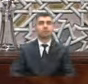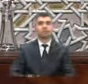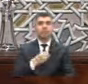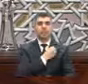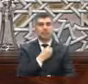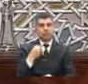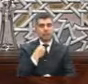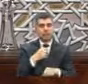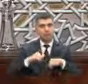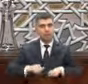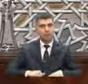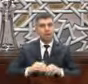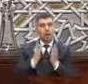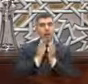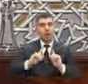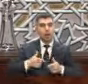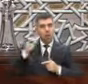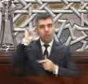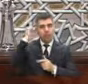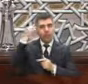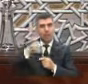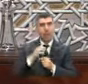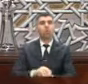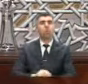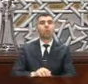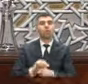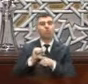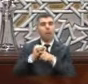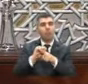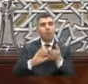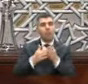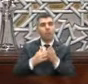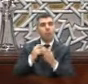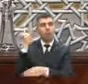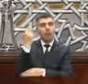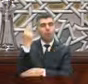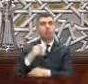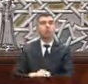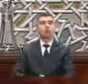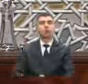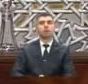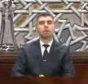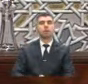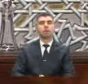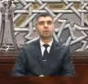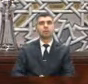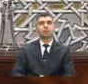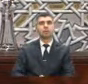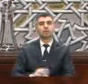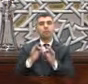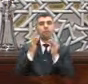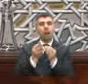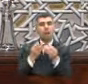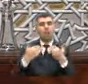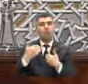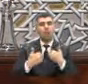الصحة، التربية الوطنية والتكوين المهني والتعليم العالي والبحث العلمي، الأسرة